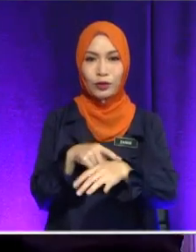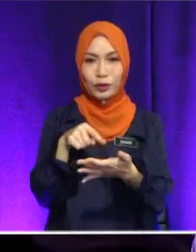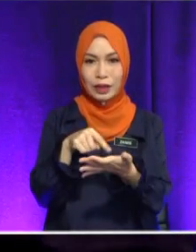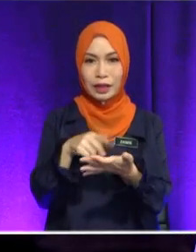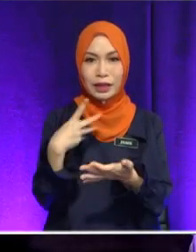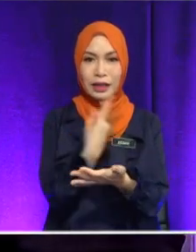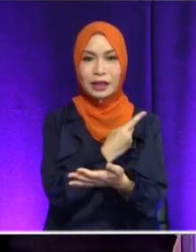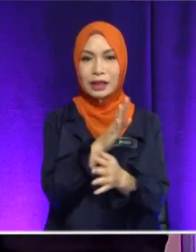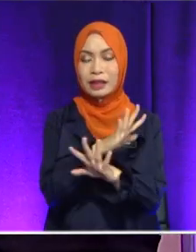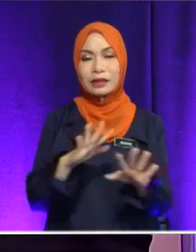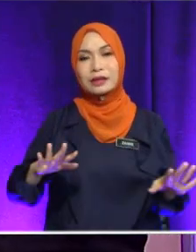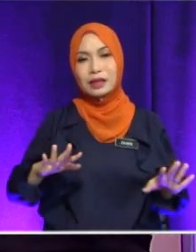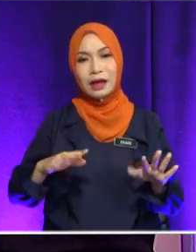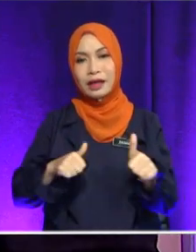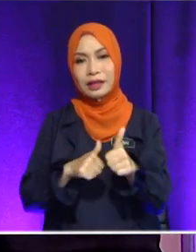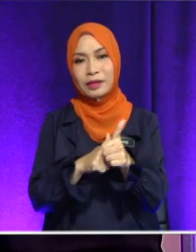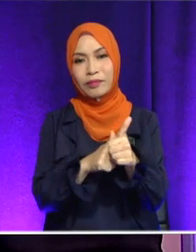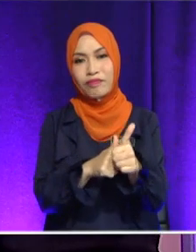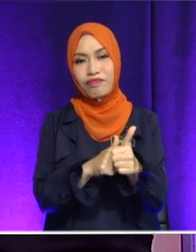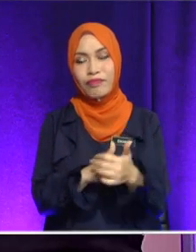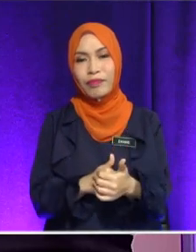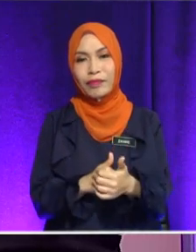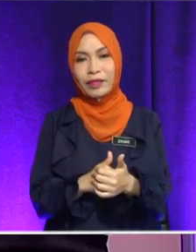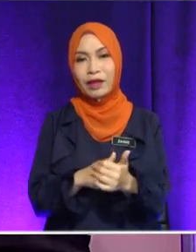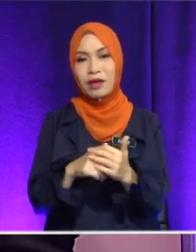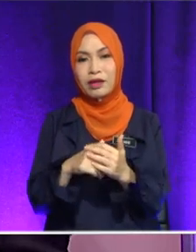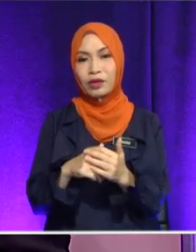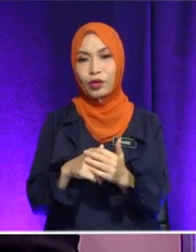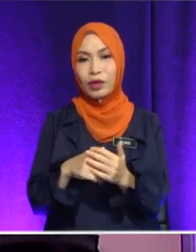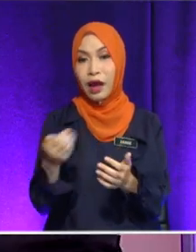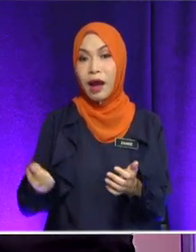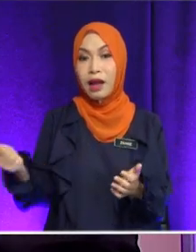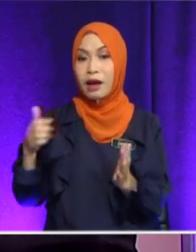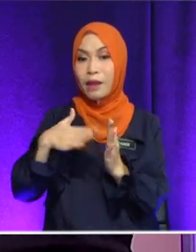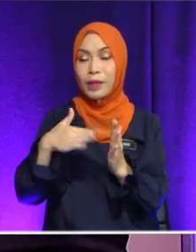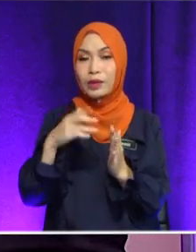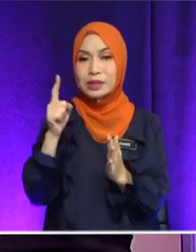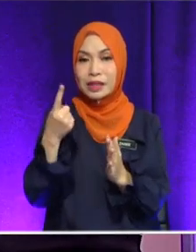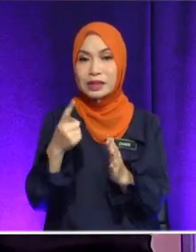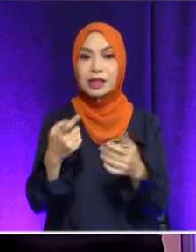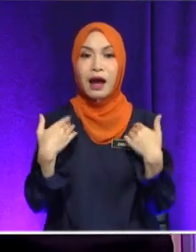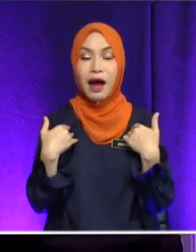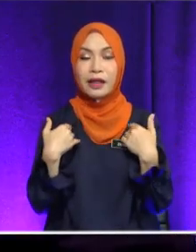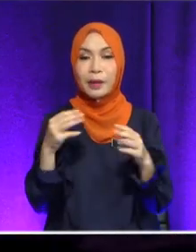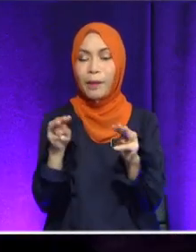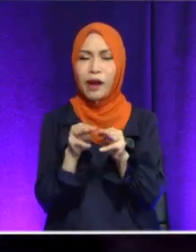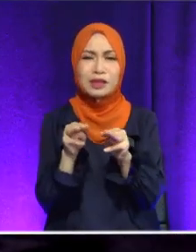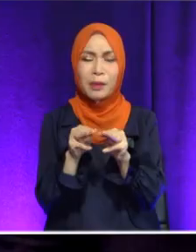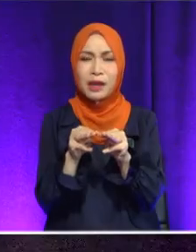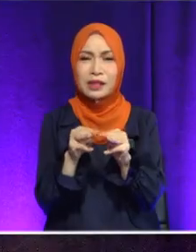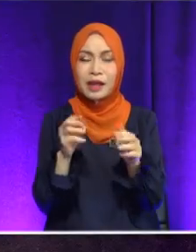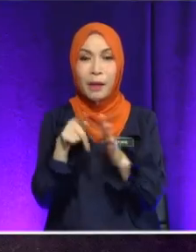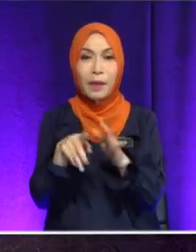lagi dengan lukisan menggunakan brush waktu ini pada zaman pop ini kita tidak ada pembagiannya tidak ada berbagai